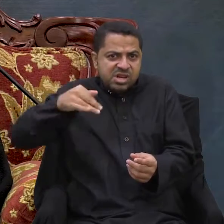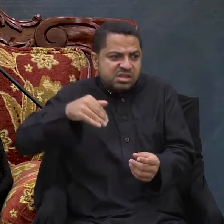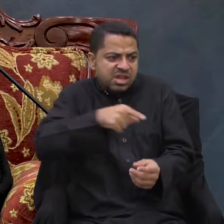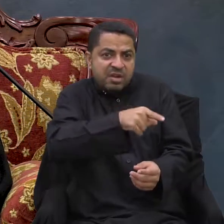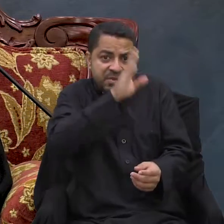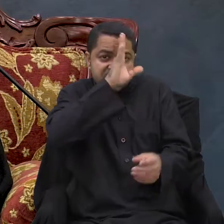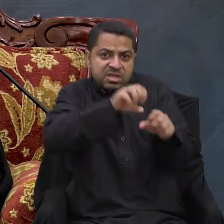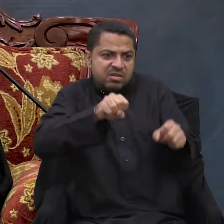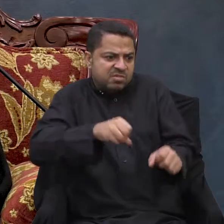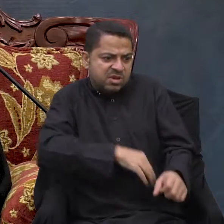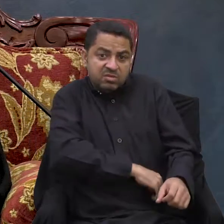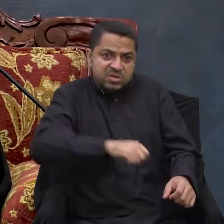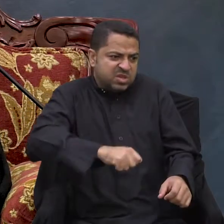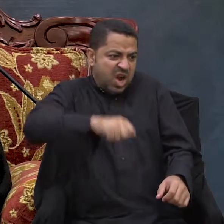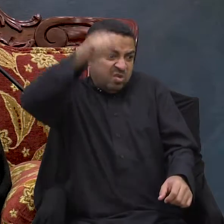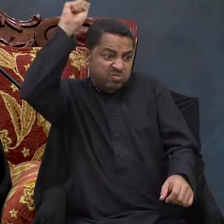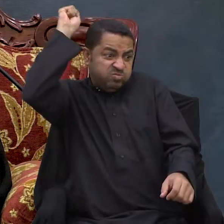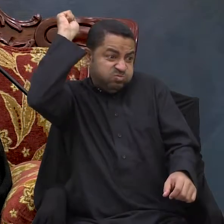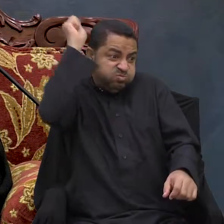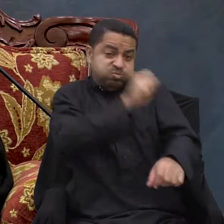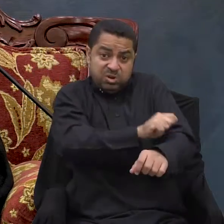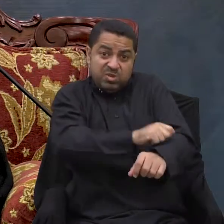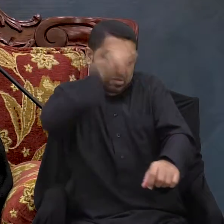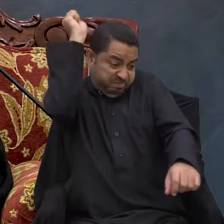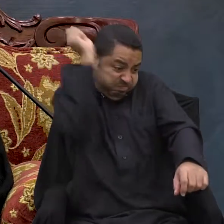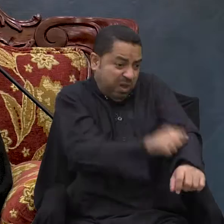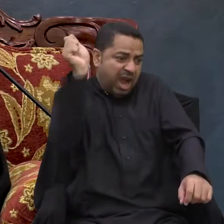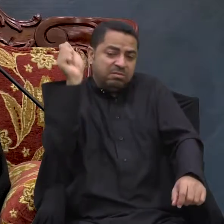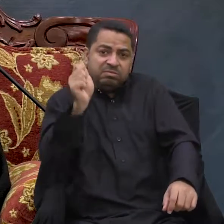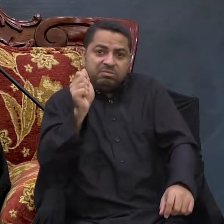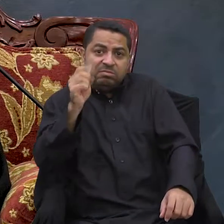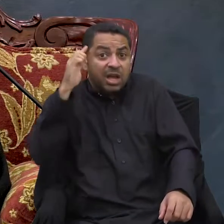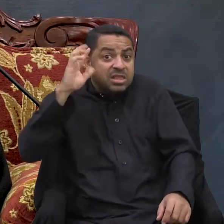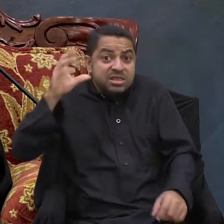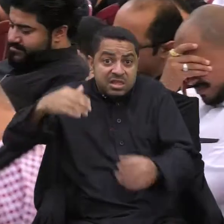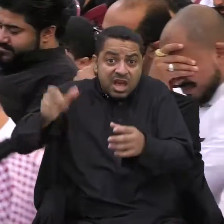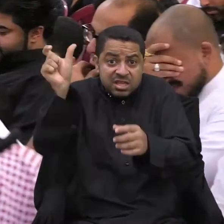فضرب الإمام بسيفه على كتفه